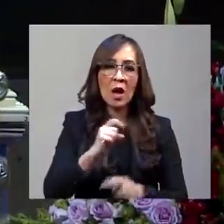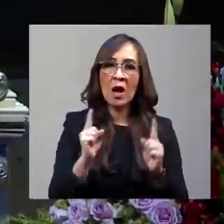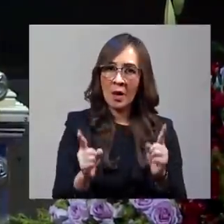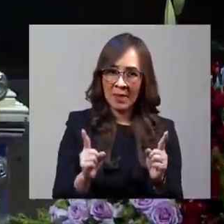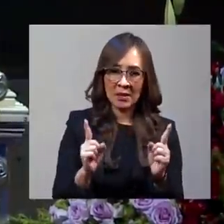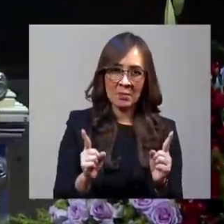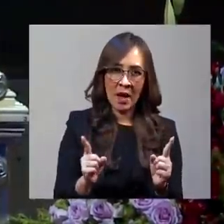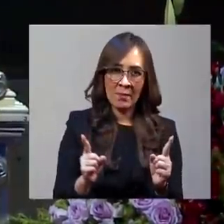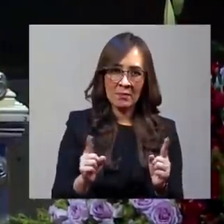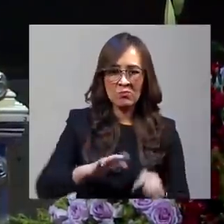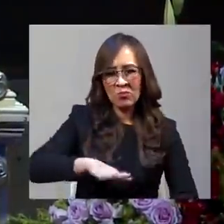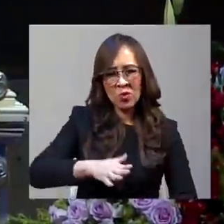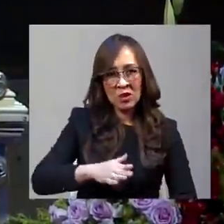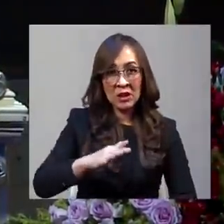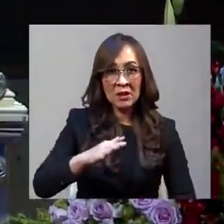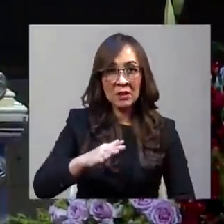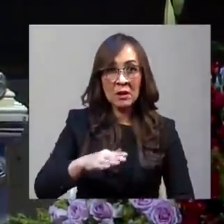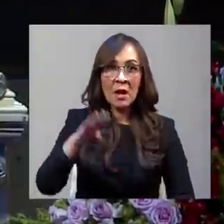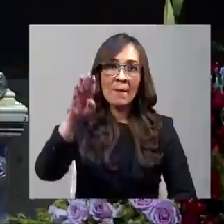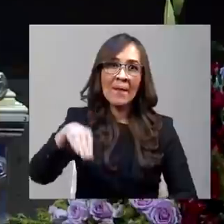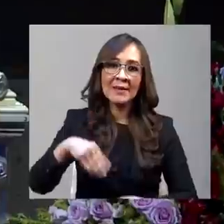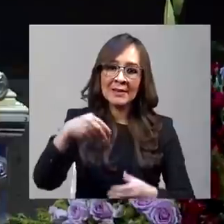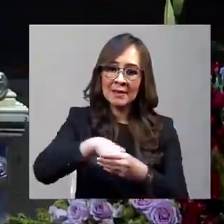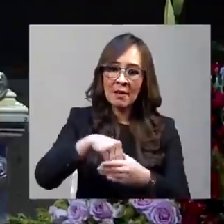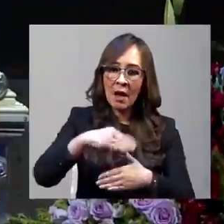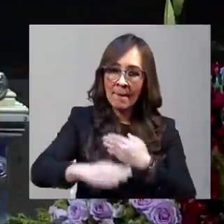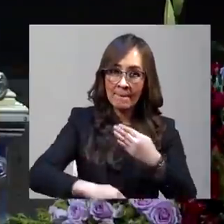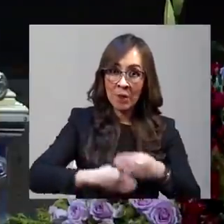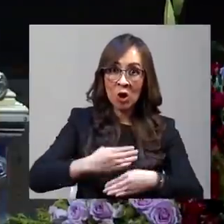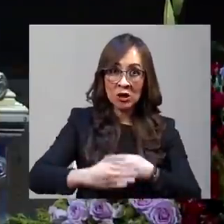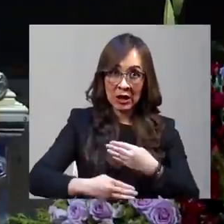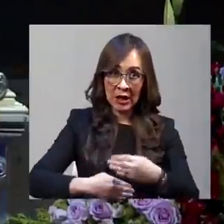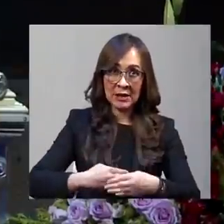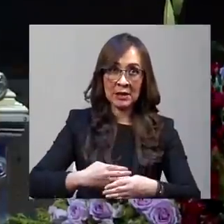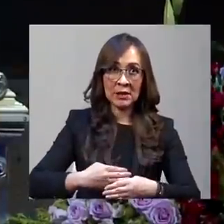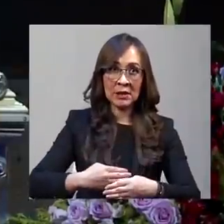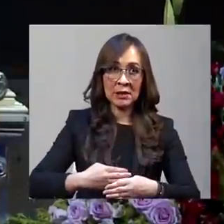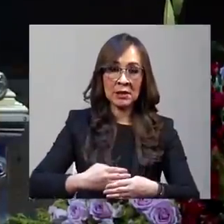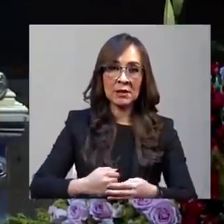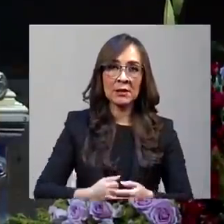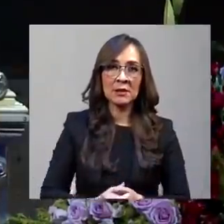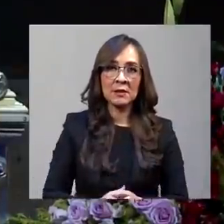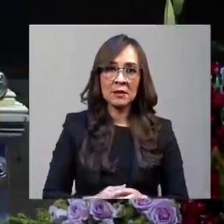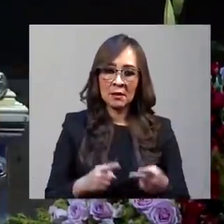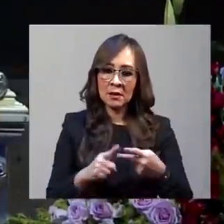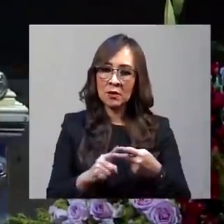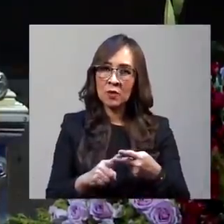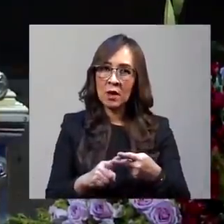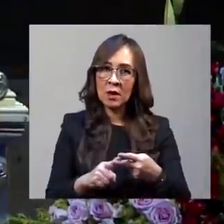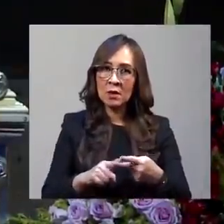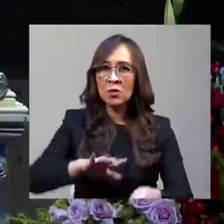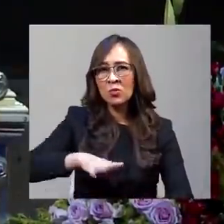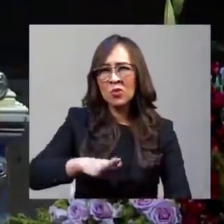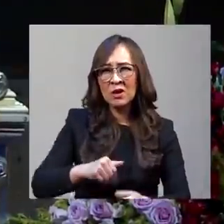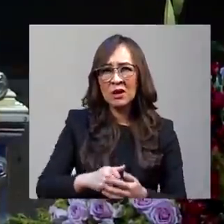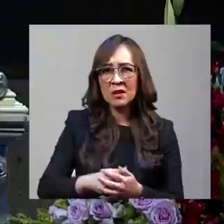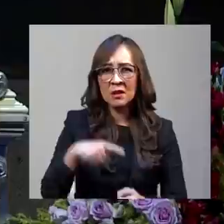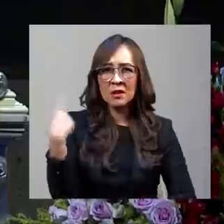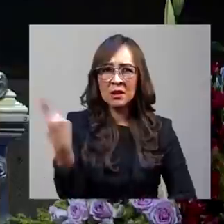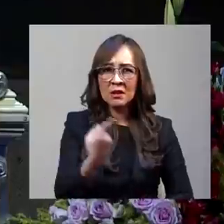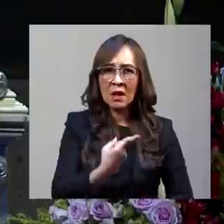sedang dalam proses, Tuhan buktikan kita setia, lalu ada kemajuan. Atau yang kedua, mungkin kita sedang kompromi dengan